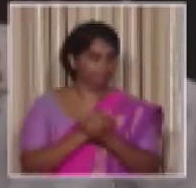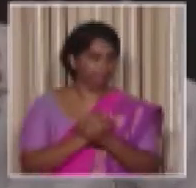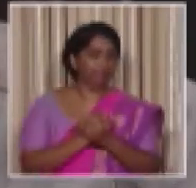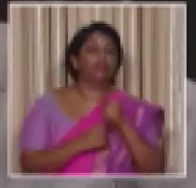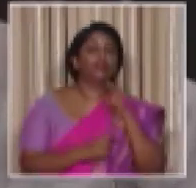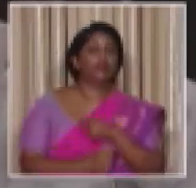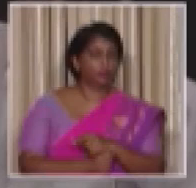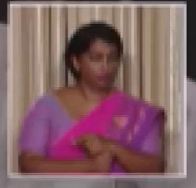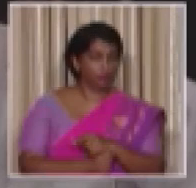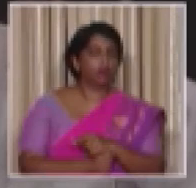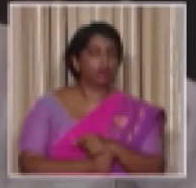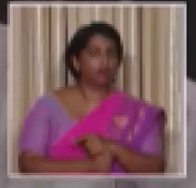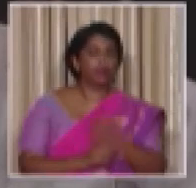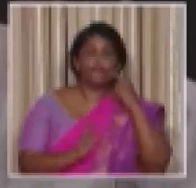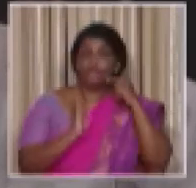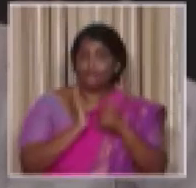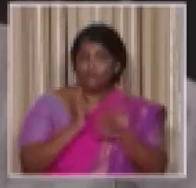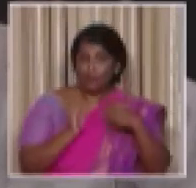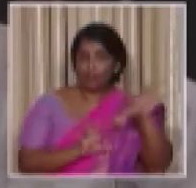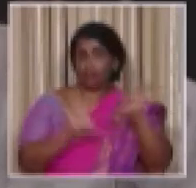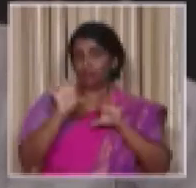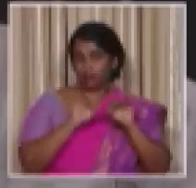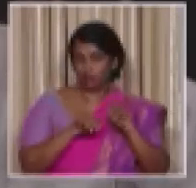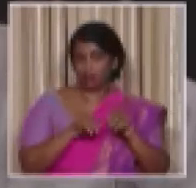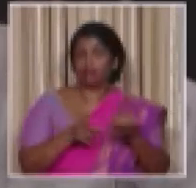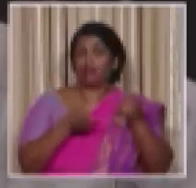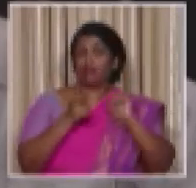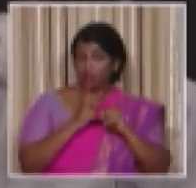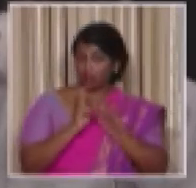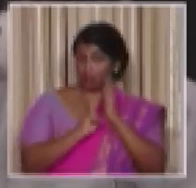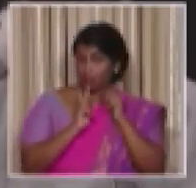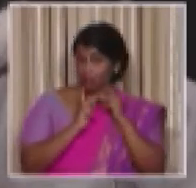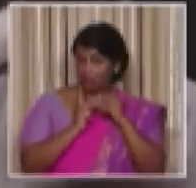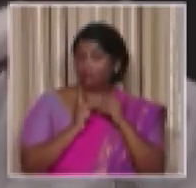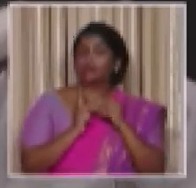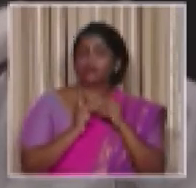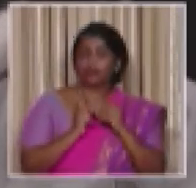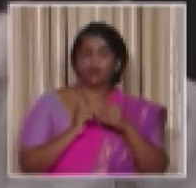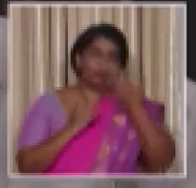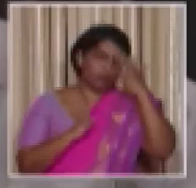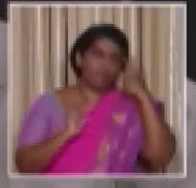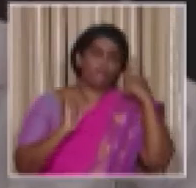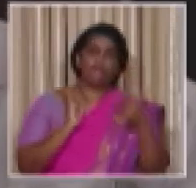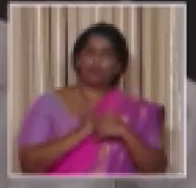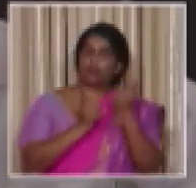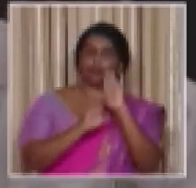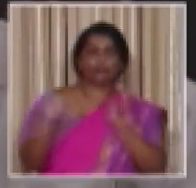එතකොට ඒක සංවෘත විභාගයකින් තෝරා ගන්න. තව පිරිසක් බඳවා ගන්නවා තව ප්‍රතිශතයක් විවෘත සංග විභාගයකින්